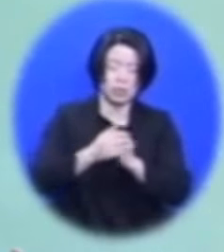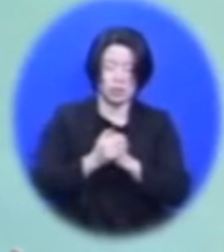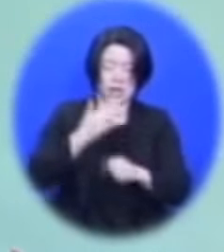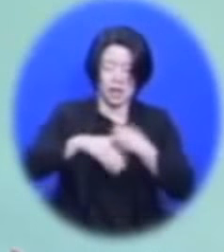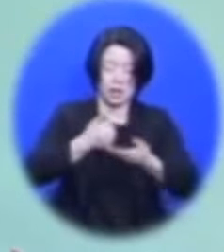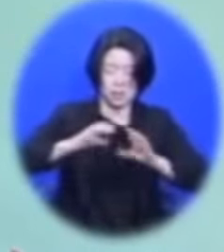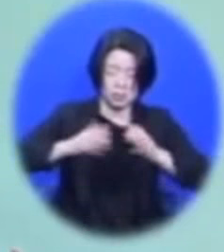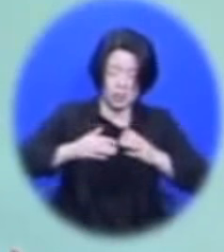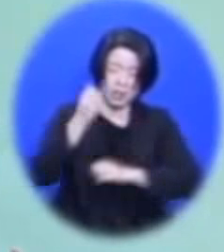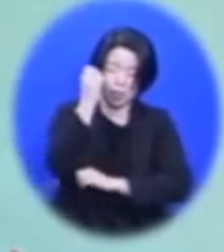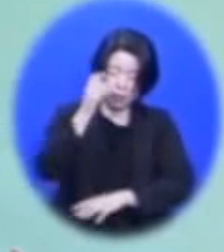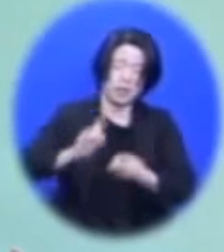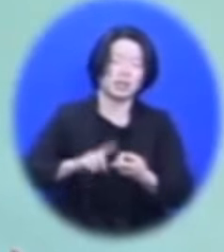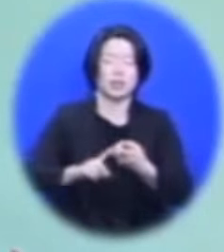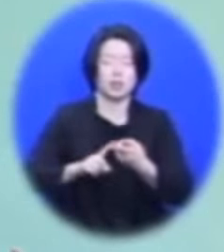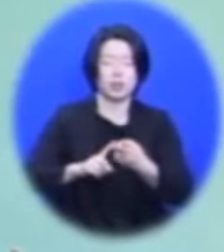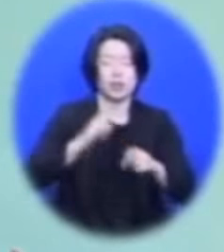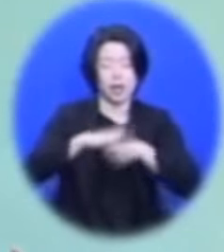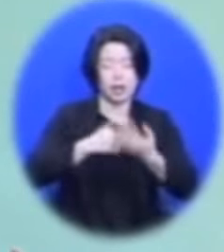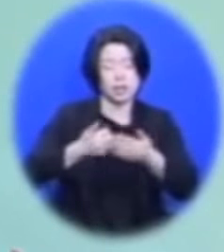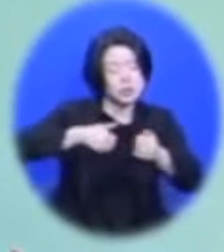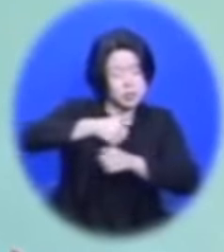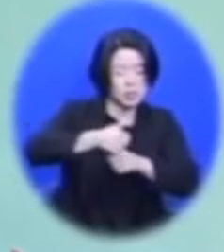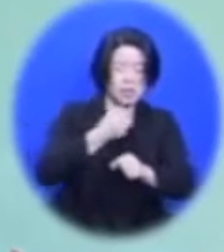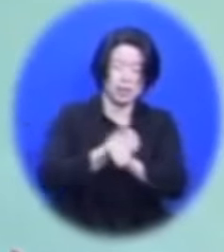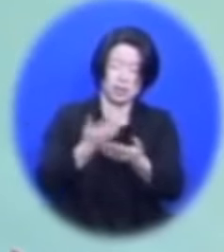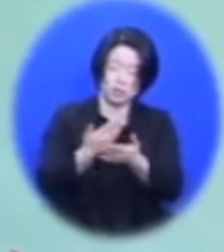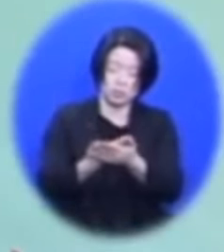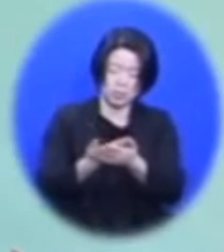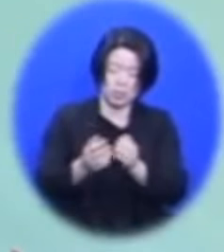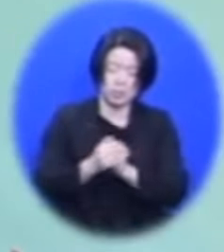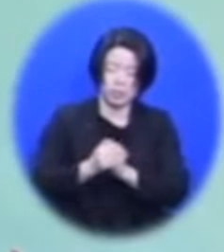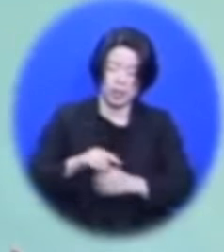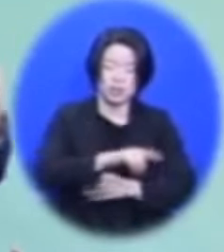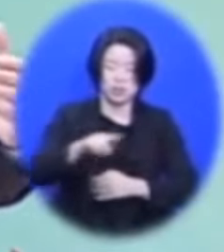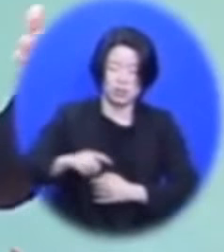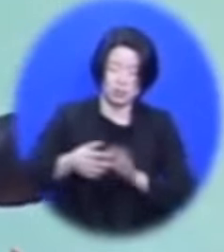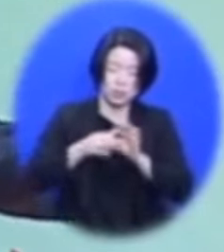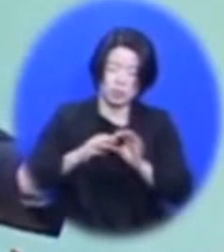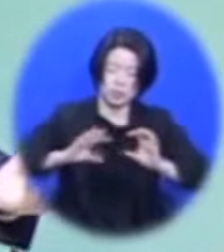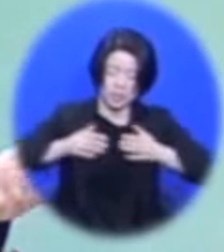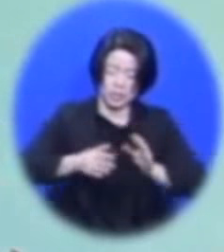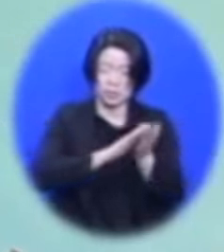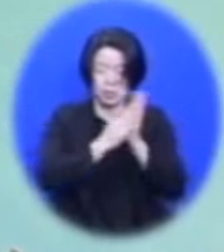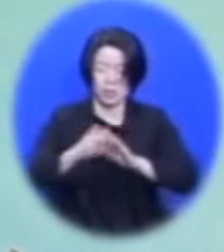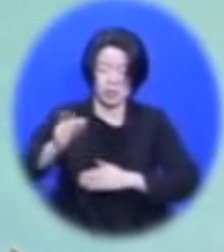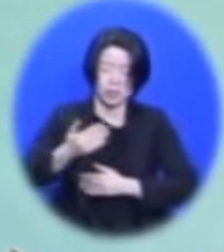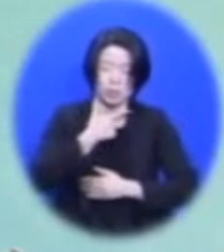하나님의 나라의 원리대로 하나님 승리하게 해 주옵소서. 저들을 통하여 세상이 변화되어지기를